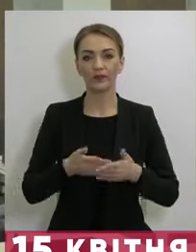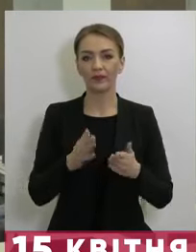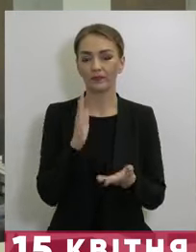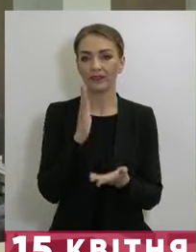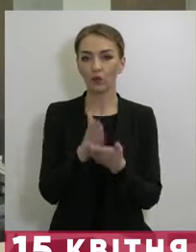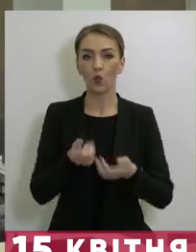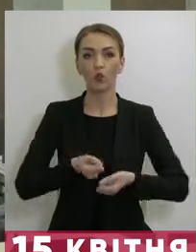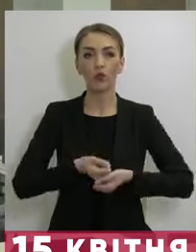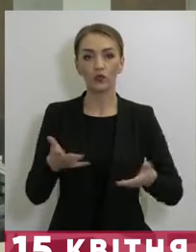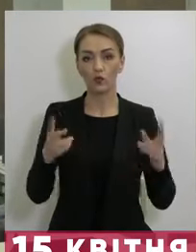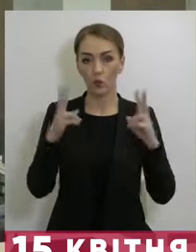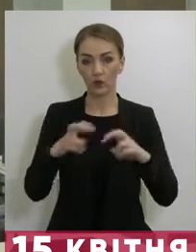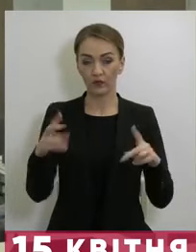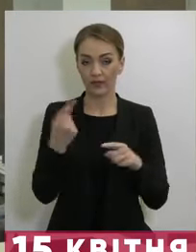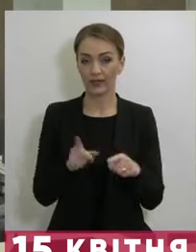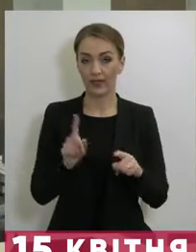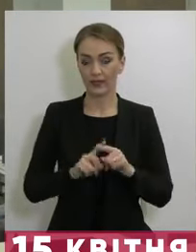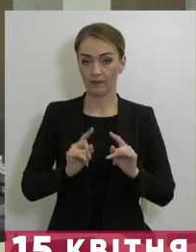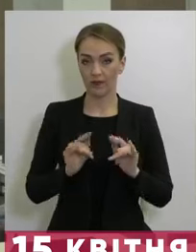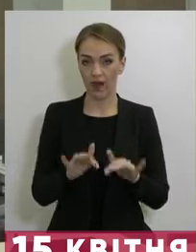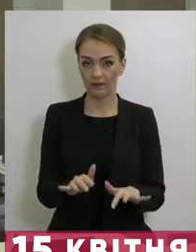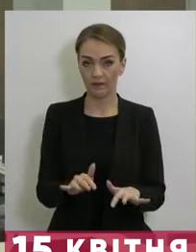справи.